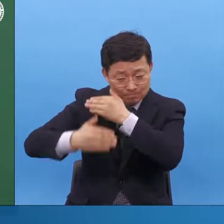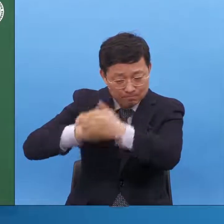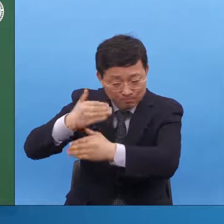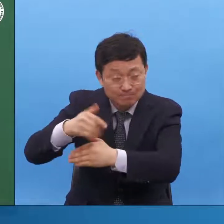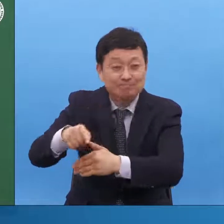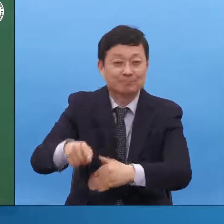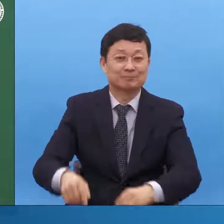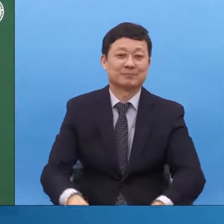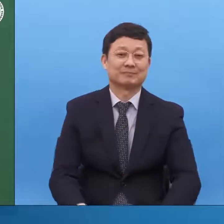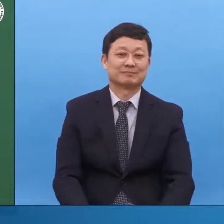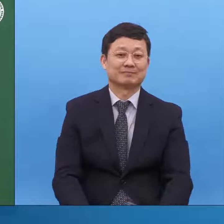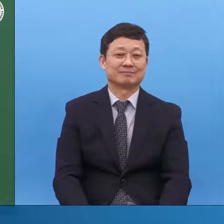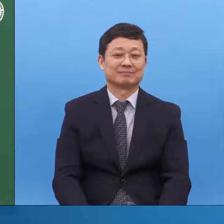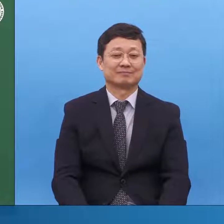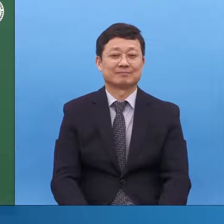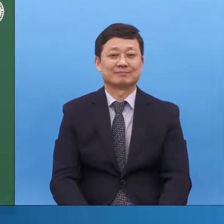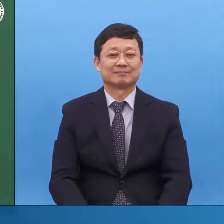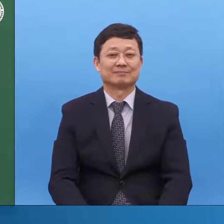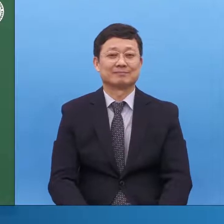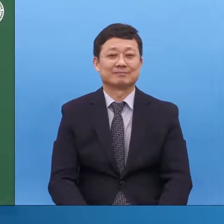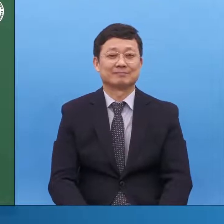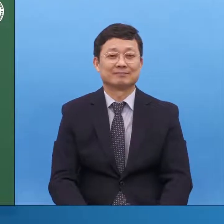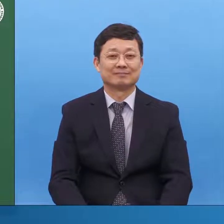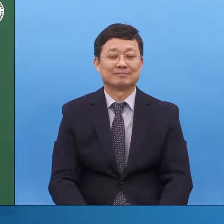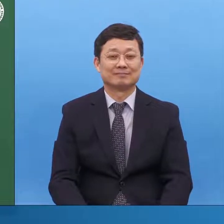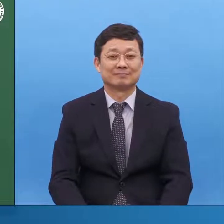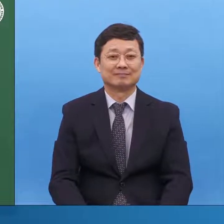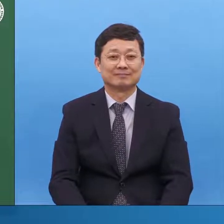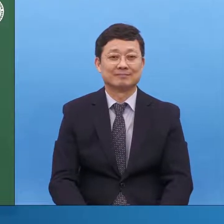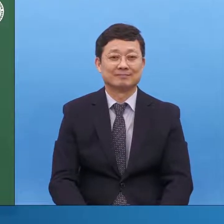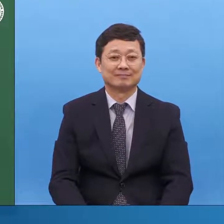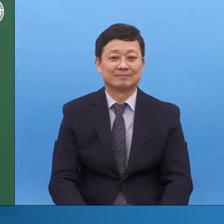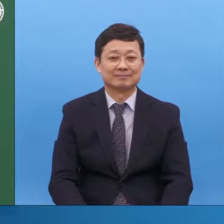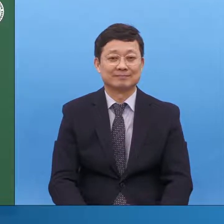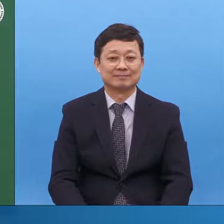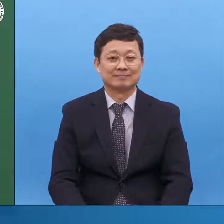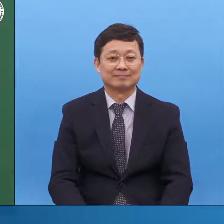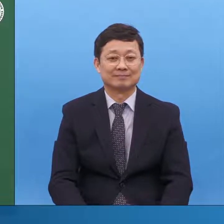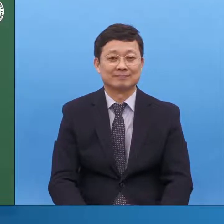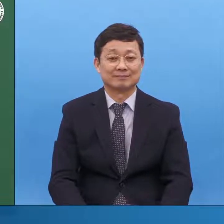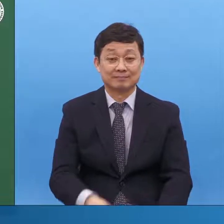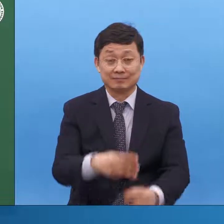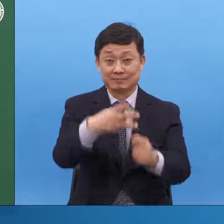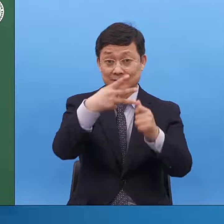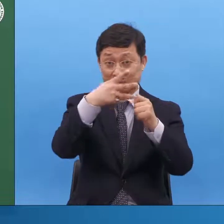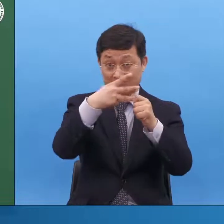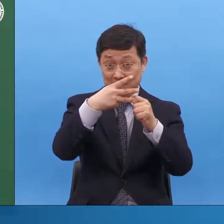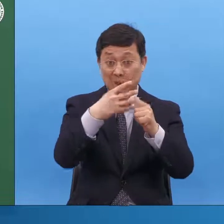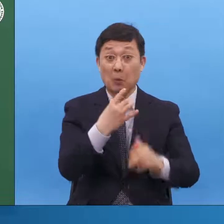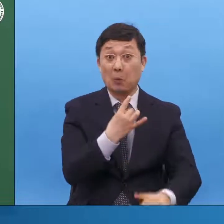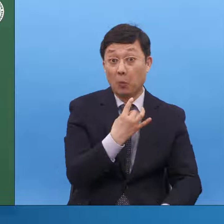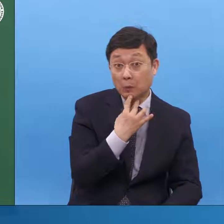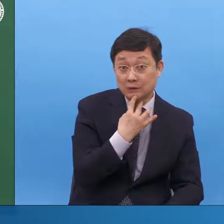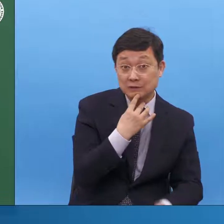대로 오직 유일성 재창조되는